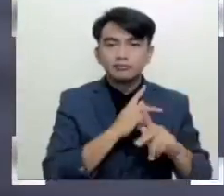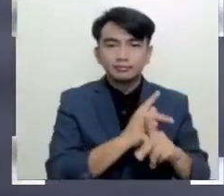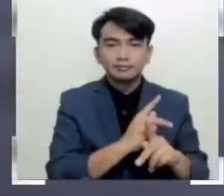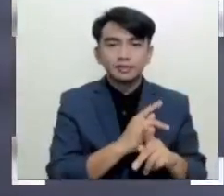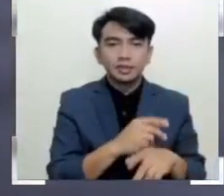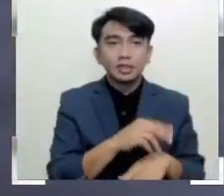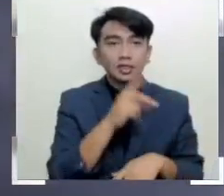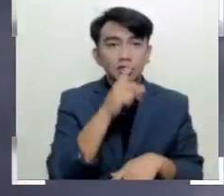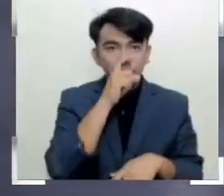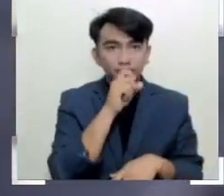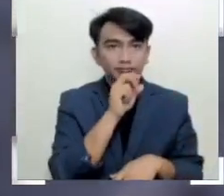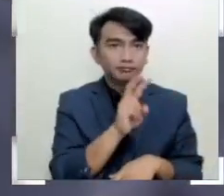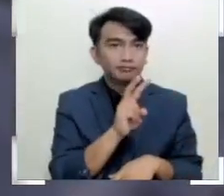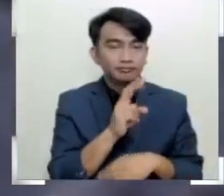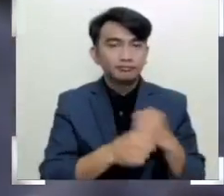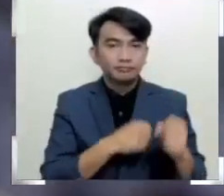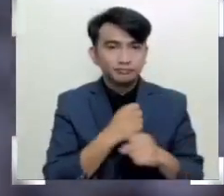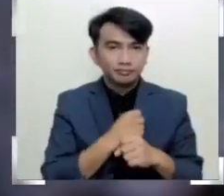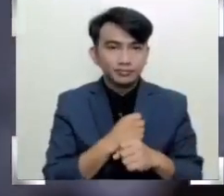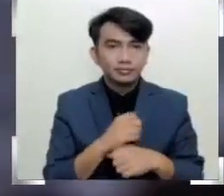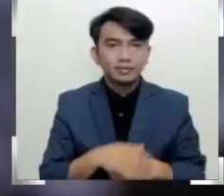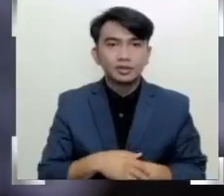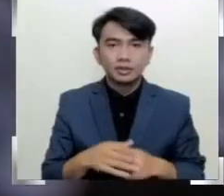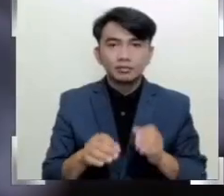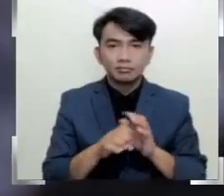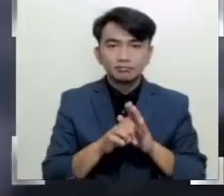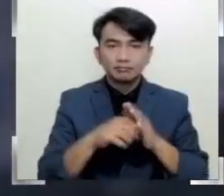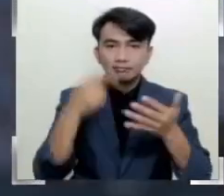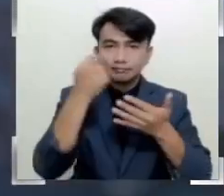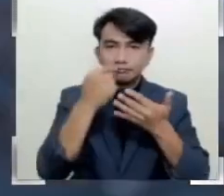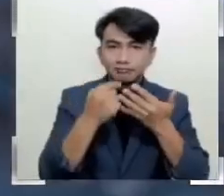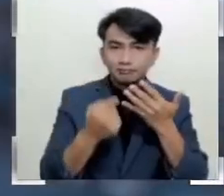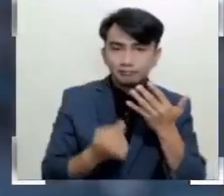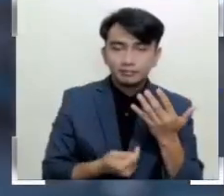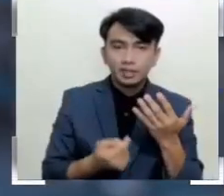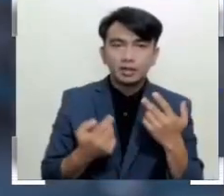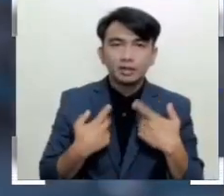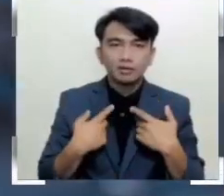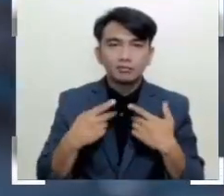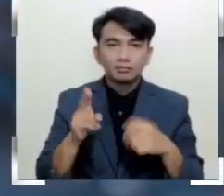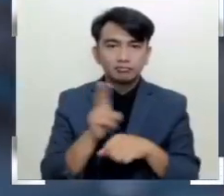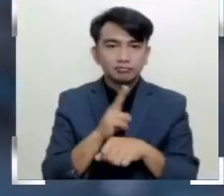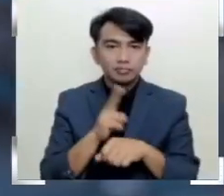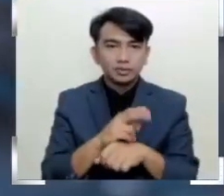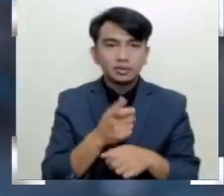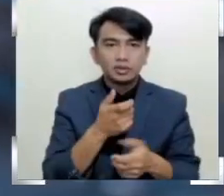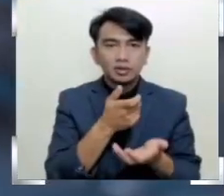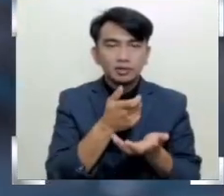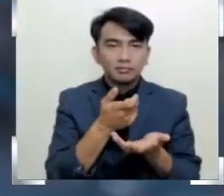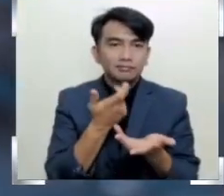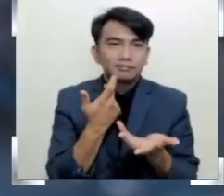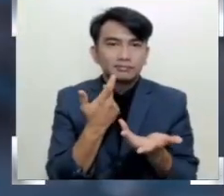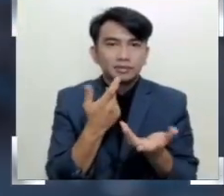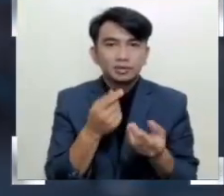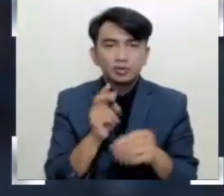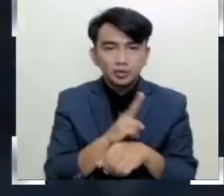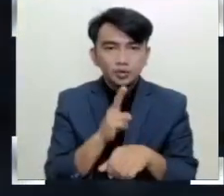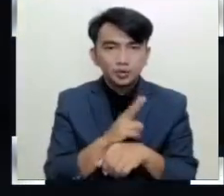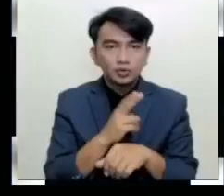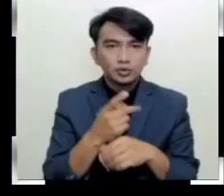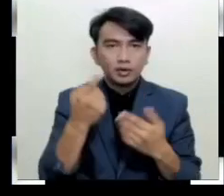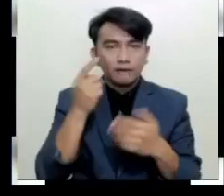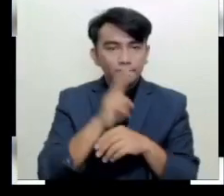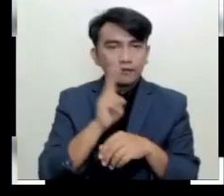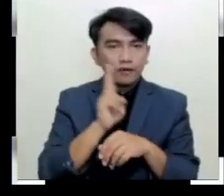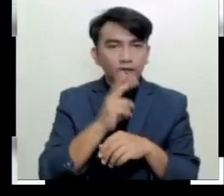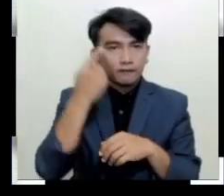Ito yung mga bakuna na BCG, 3 doses ng oral polio vaccine, DPT o diphtheria, pertussis at tetanus at hepatitis B at